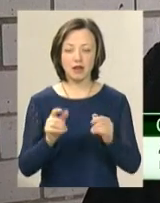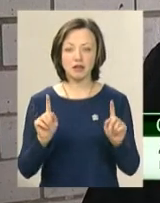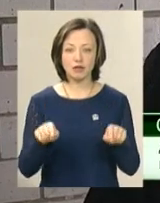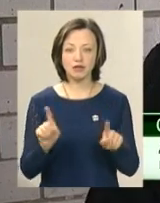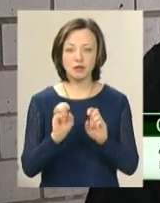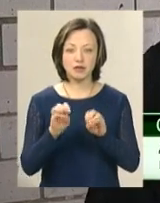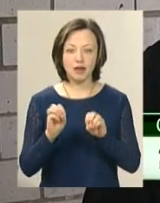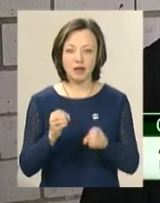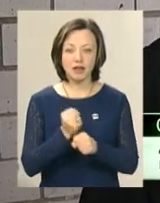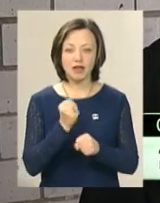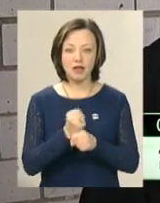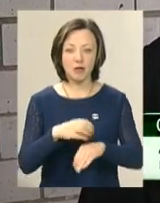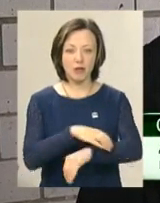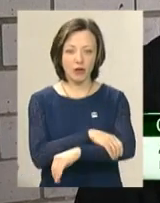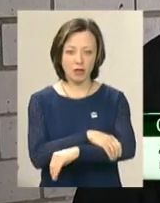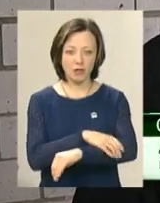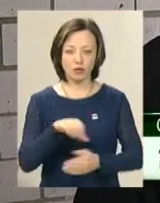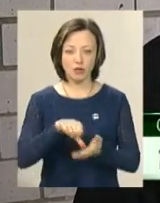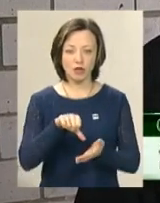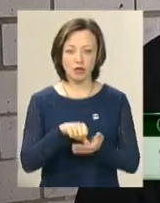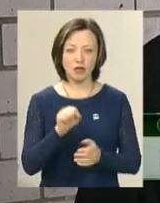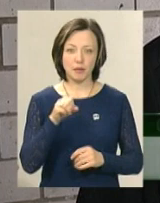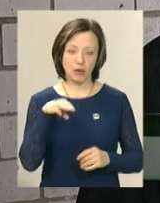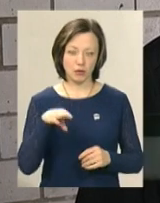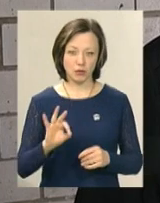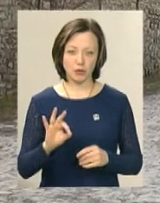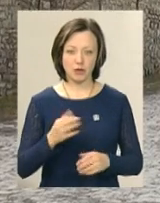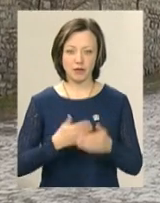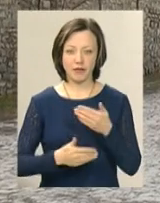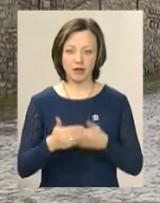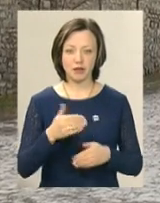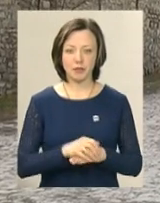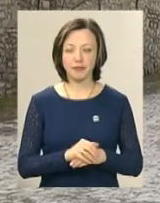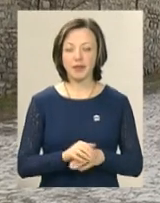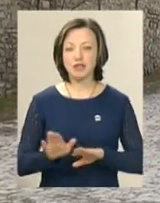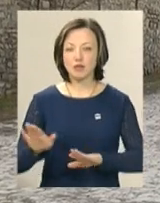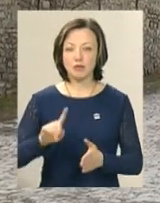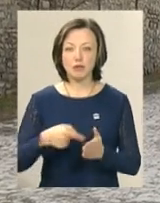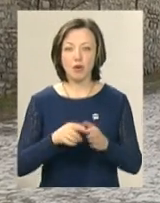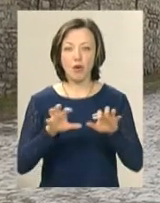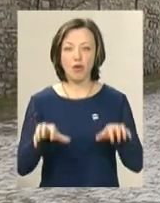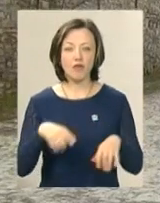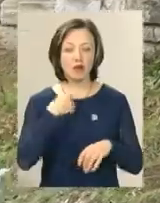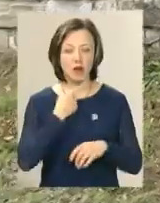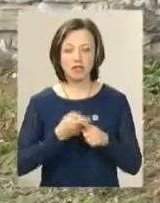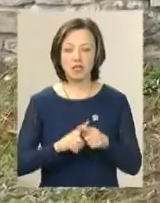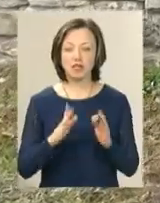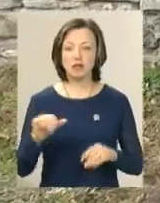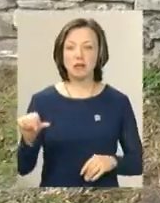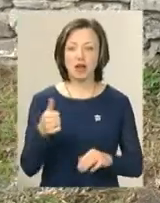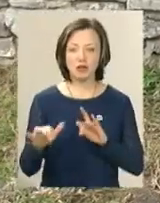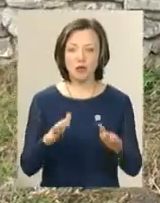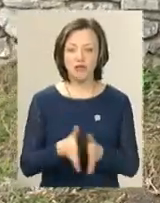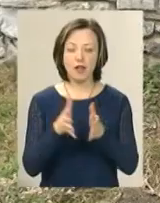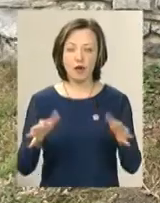щоб їх здавали і робили протези учасникам АТО, інвалідам. Заступник міського голови Кам'янця Сергій Бабій каже, це лише перший крок